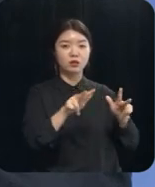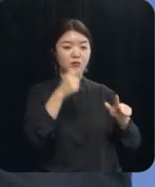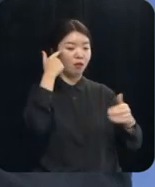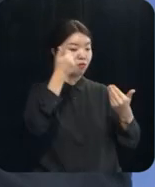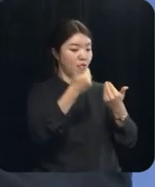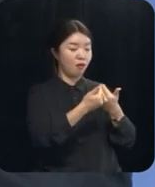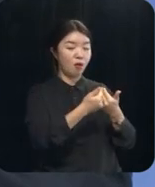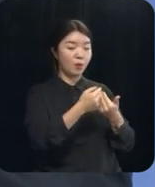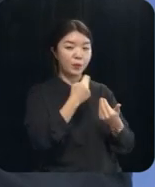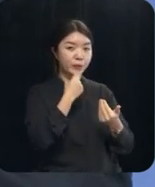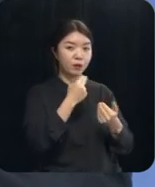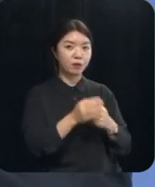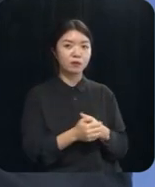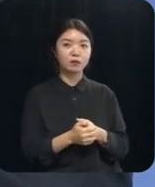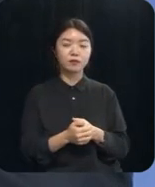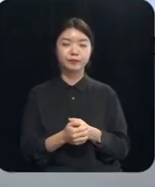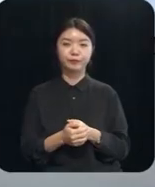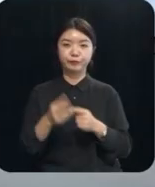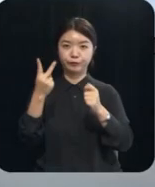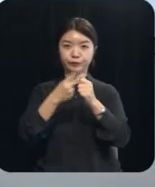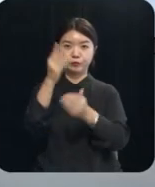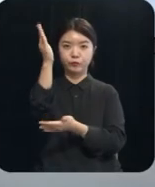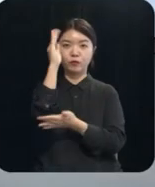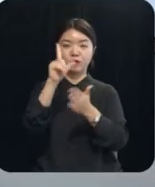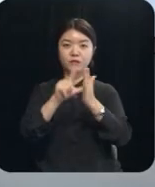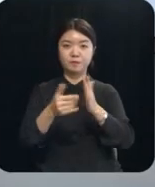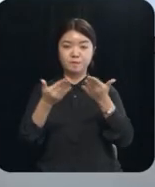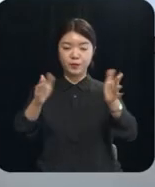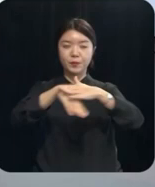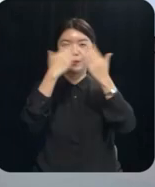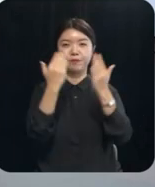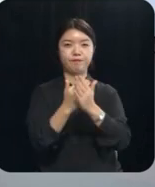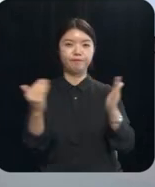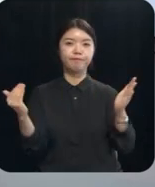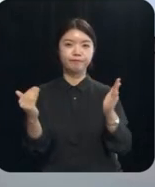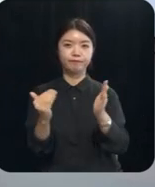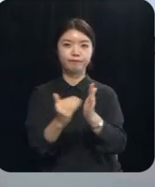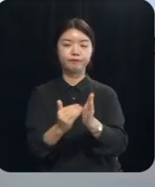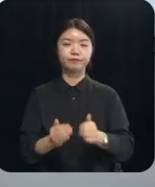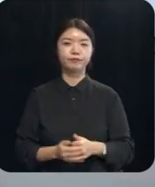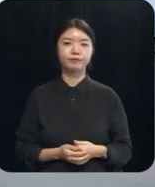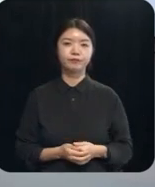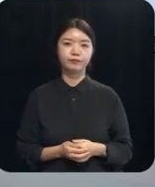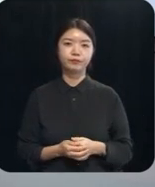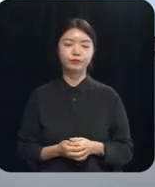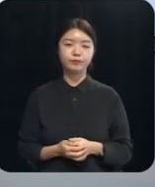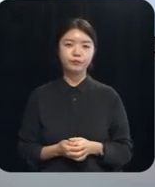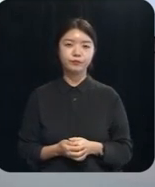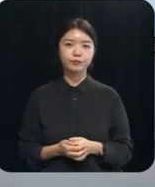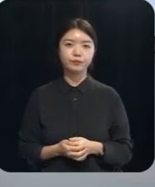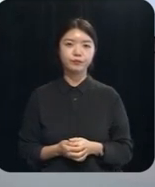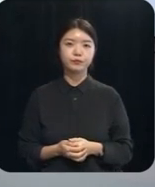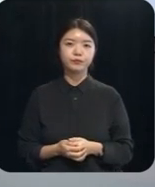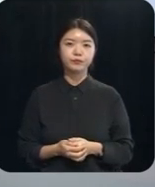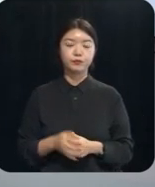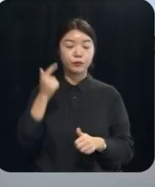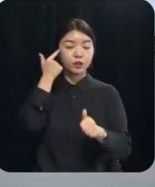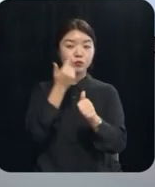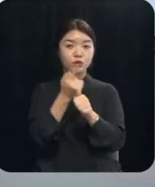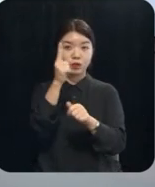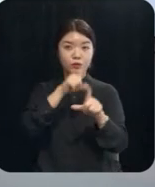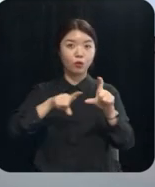반대평할 생각은 없으십니까? 네. 두 번째 주도권 토론까지 함께 하셨습니다. 자, 질문 하나